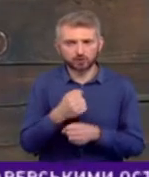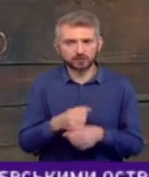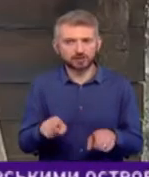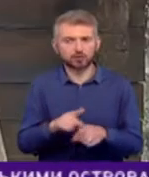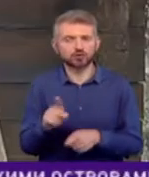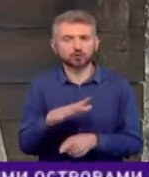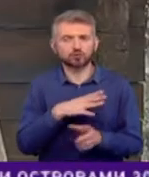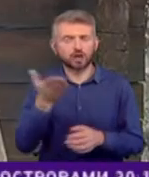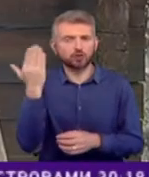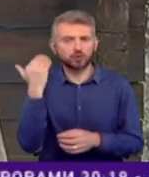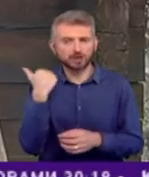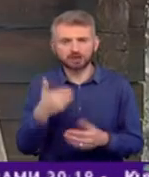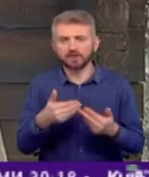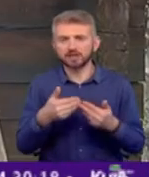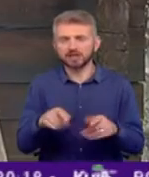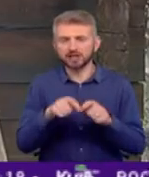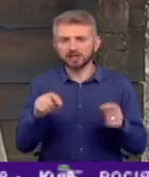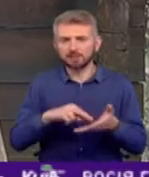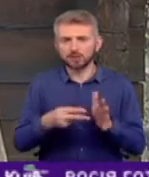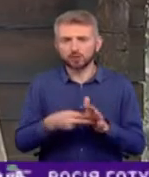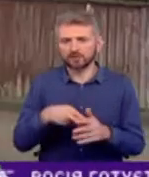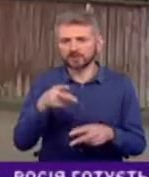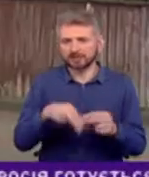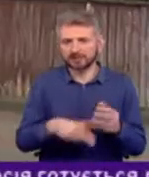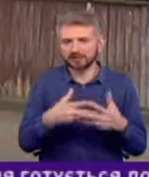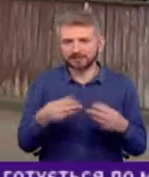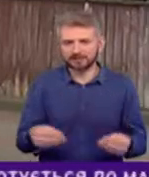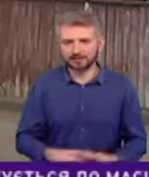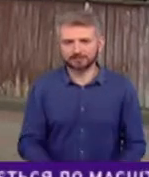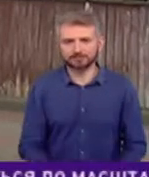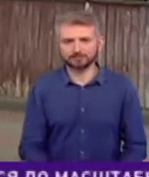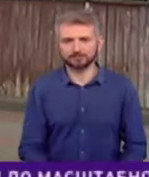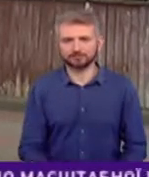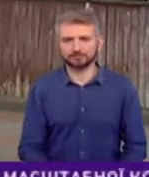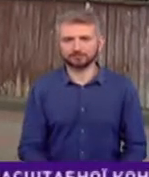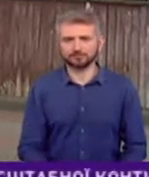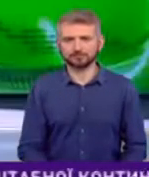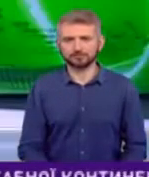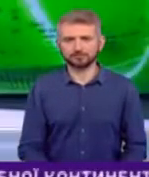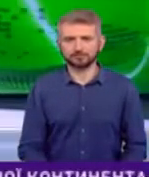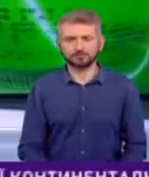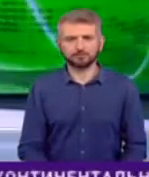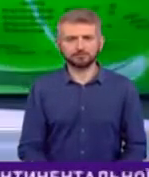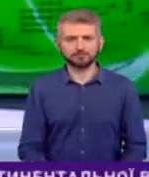яка була колись. Відкрити планують наприкінці весни. Ольга Киселевич, Дмитро Оліфанов, телеканал Київ.